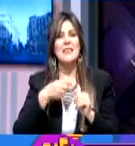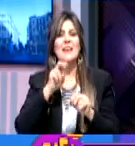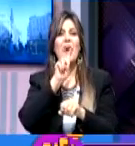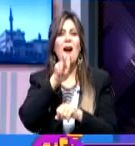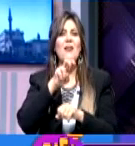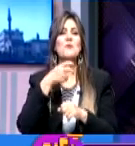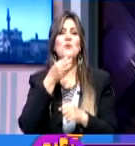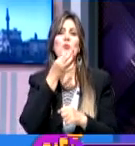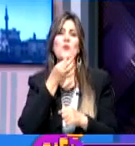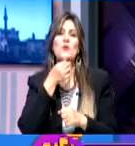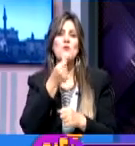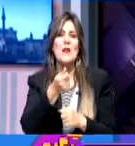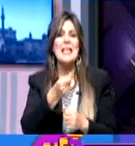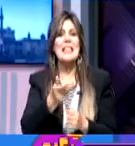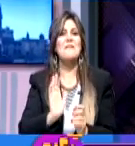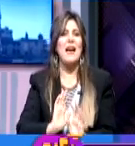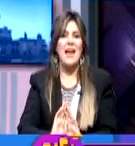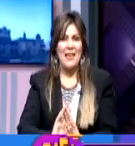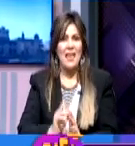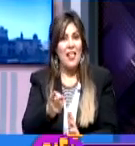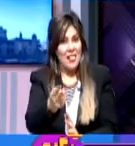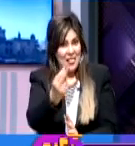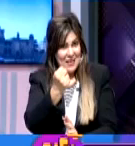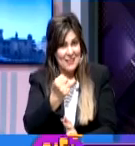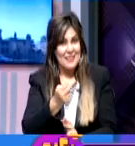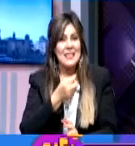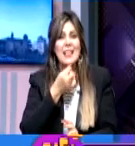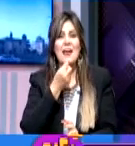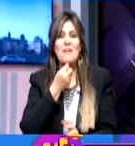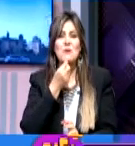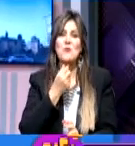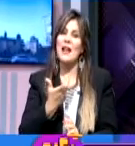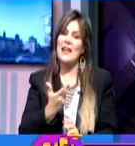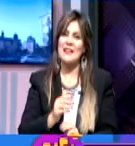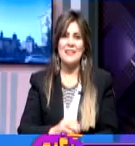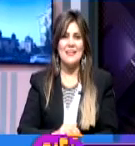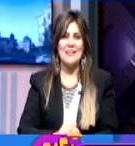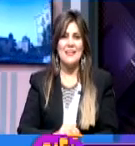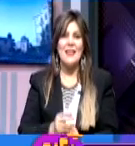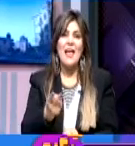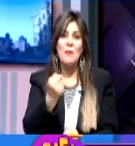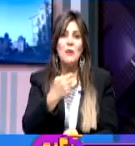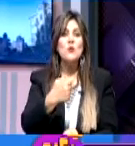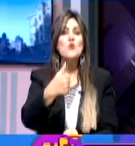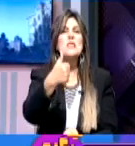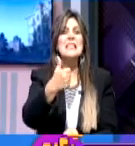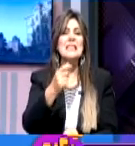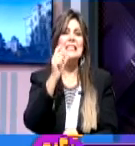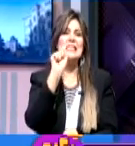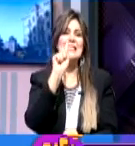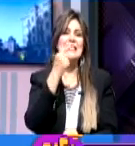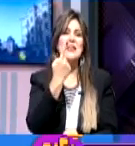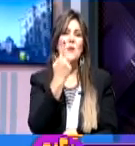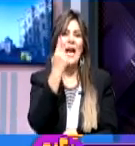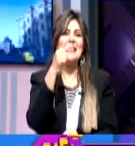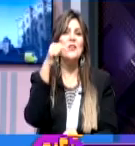الثالثه للقطار مجاني، والباقي كله بنص وزاره النقل. المترو الانفاق ب 50 قرش اللي هو نص